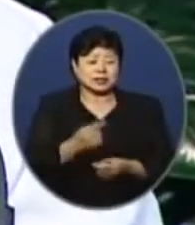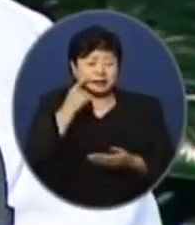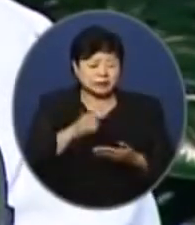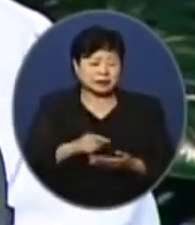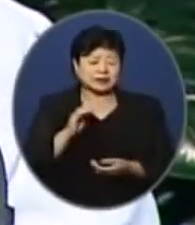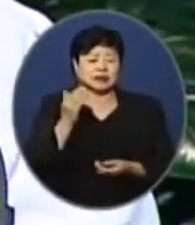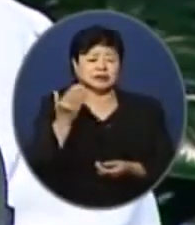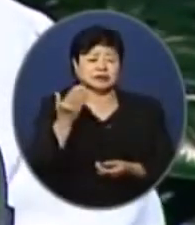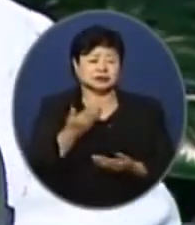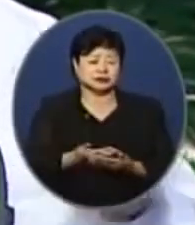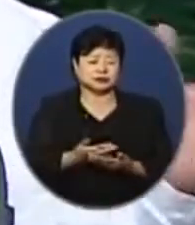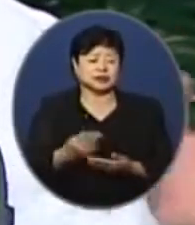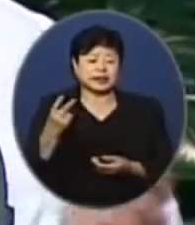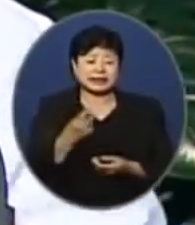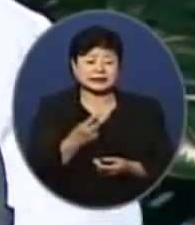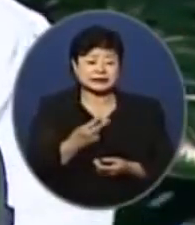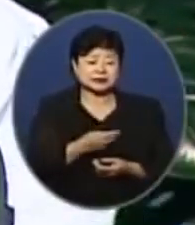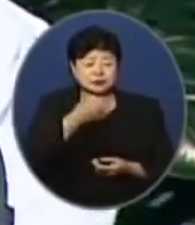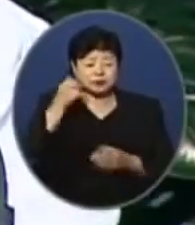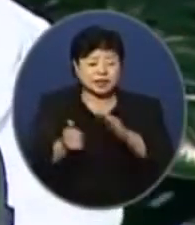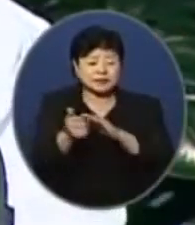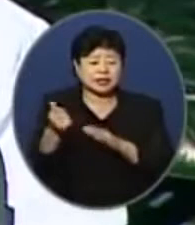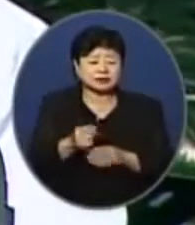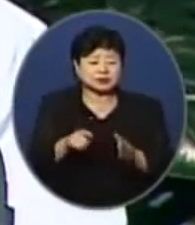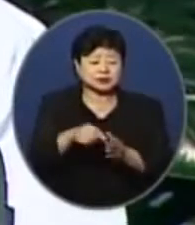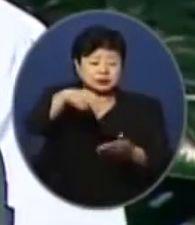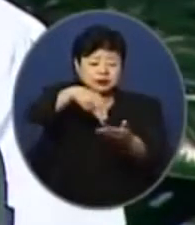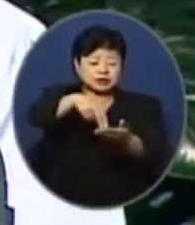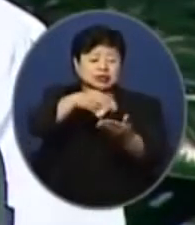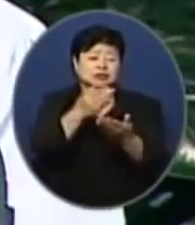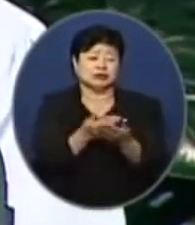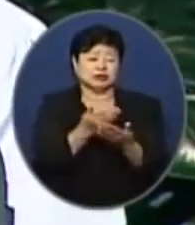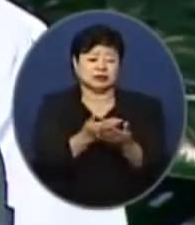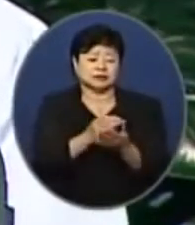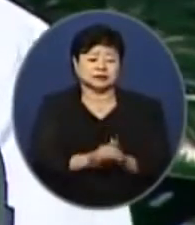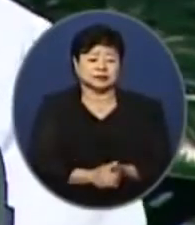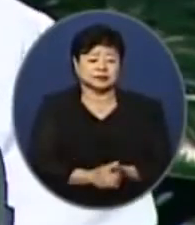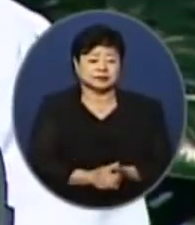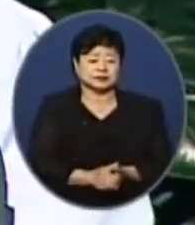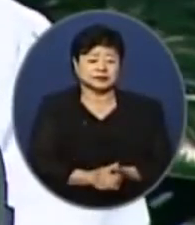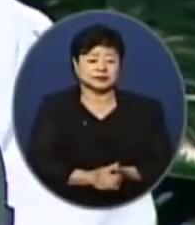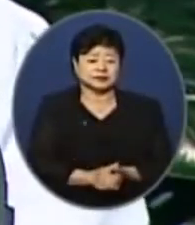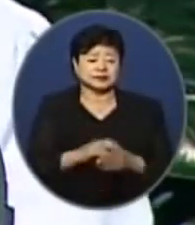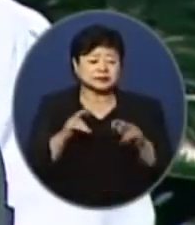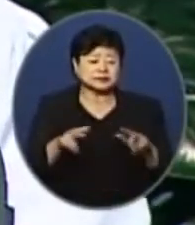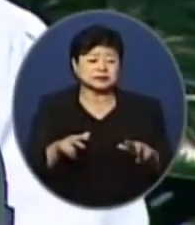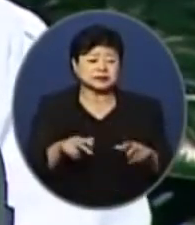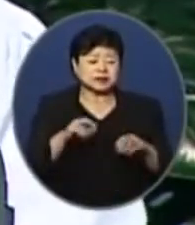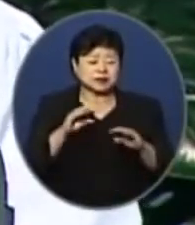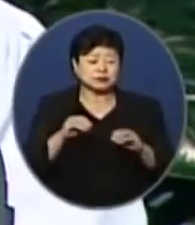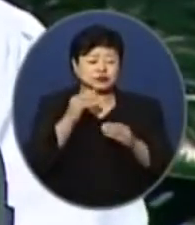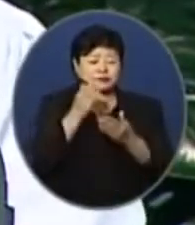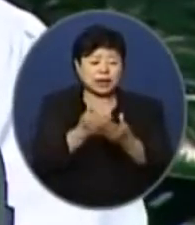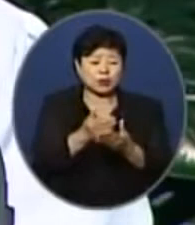주시고 다시 꿈과 희망을 갖고 믿음으로 일어날 수 있게 하여 주옵소서. 여기서 멈추지